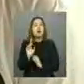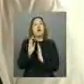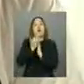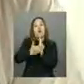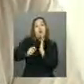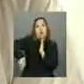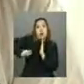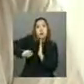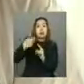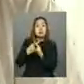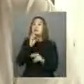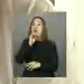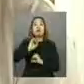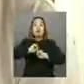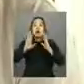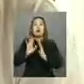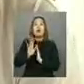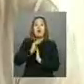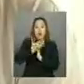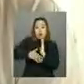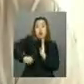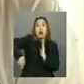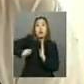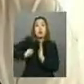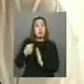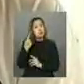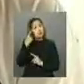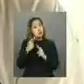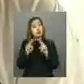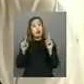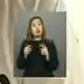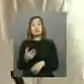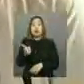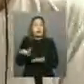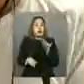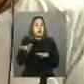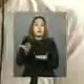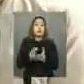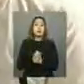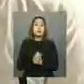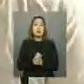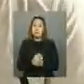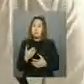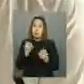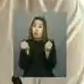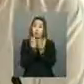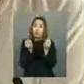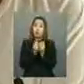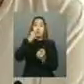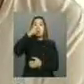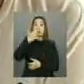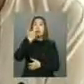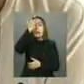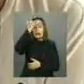รก็ไม่เสียหายอะไรนี่ครับก็ให้เขาจดไปสิครับไม่ได้เสียหายอะไรครับเพราะมันไม่เหมือนกันอยู่แล้